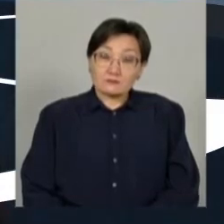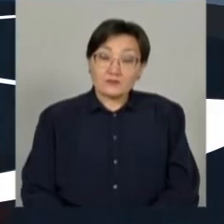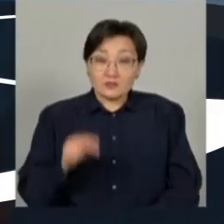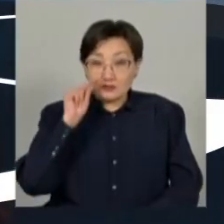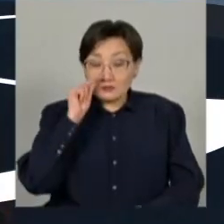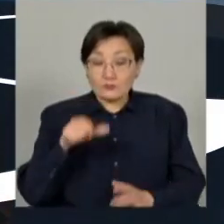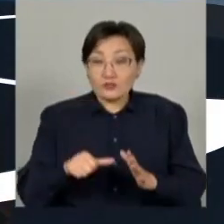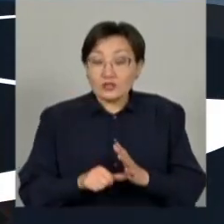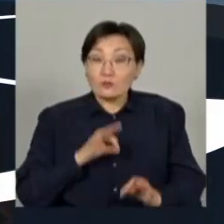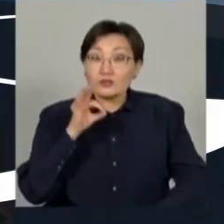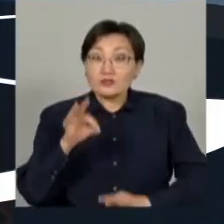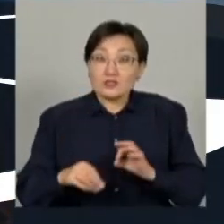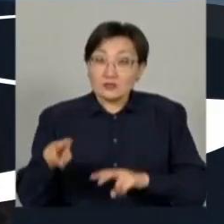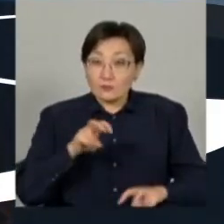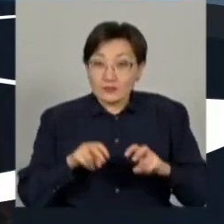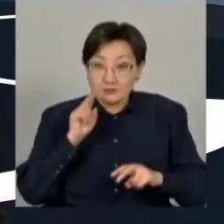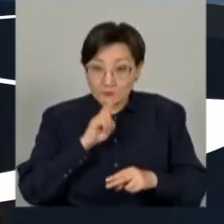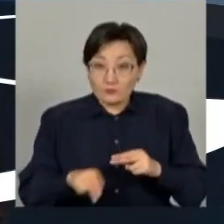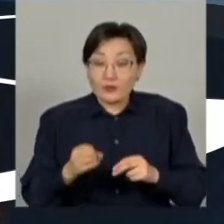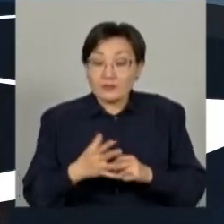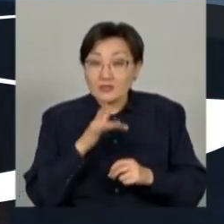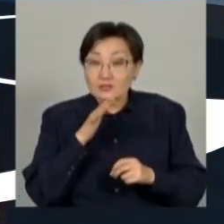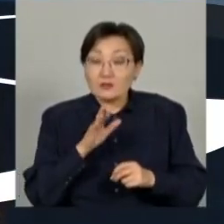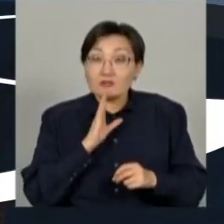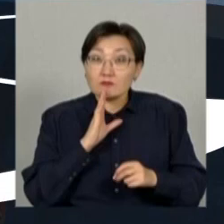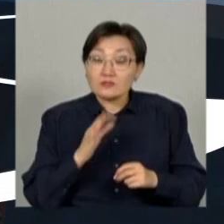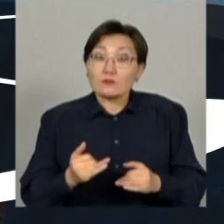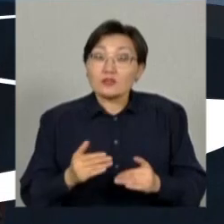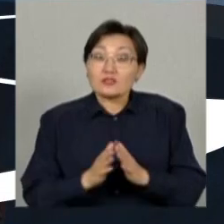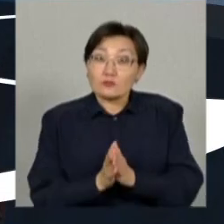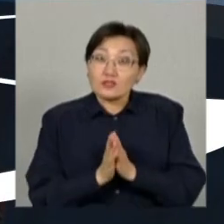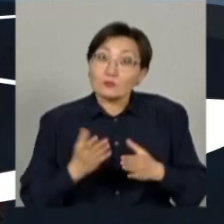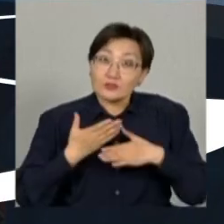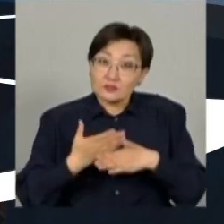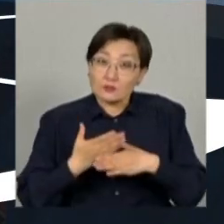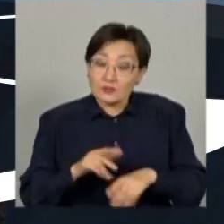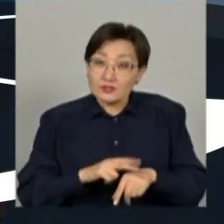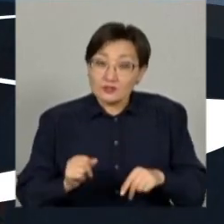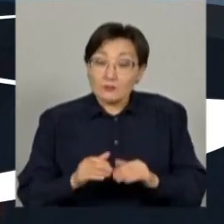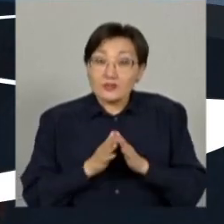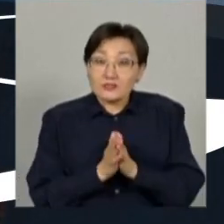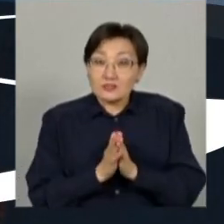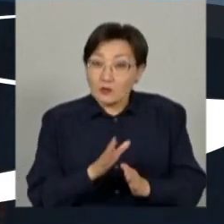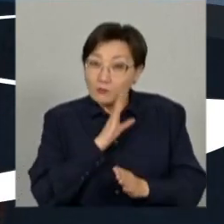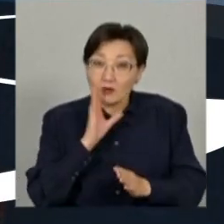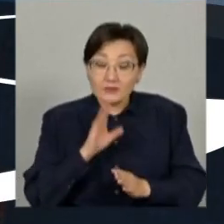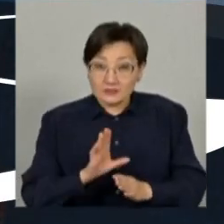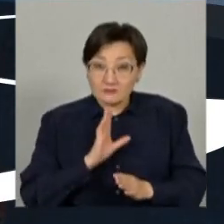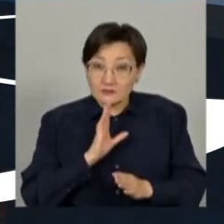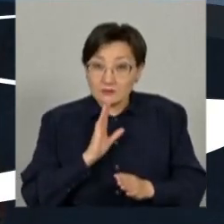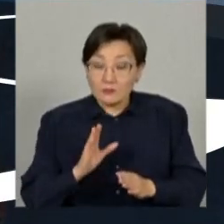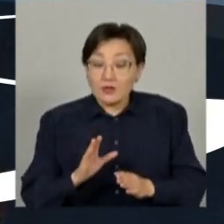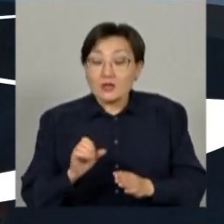в Шымкенте шестые сутки ищут пропавшую 15-летнюю девочку с просьбой о помощи в полицию обратилась мама-подростка